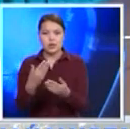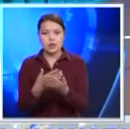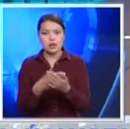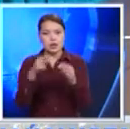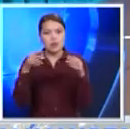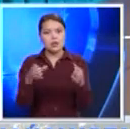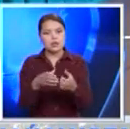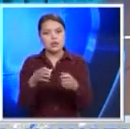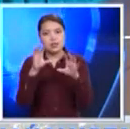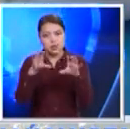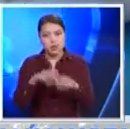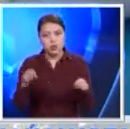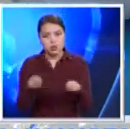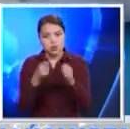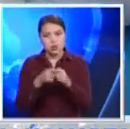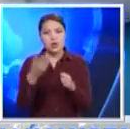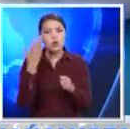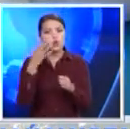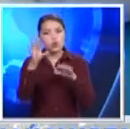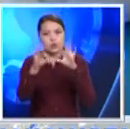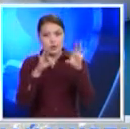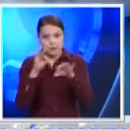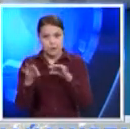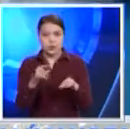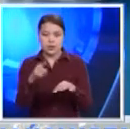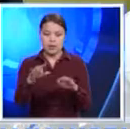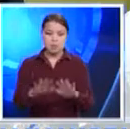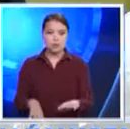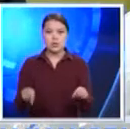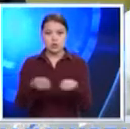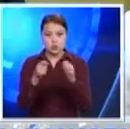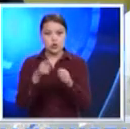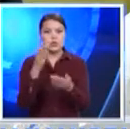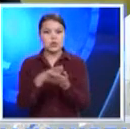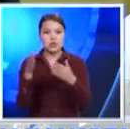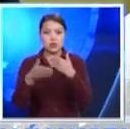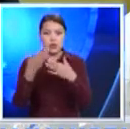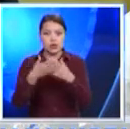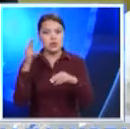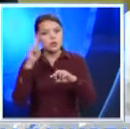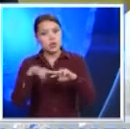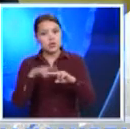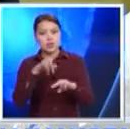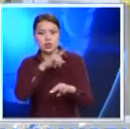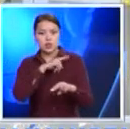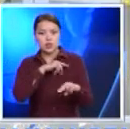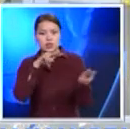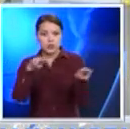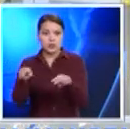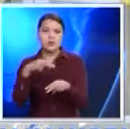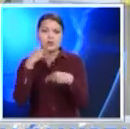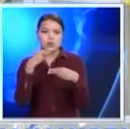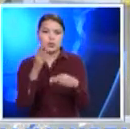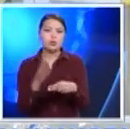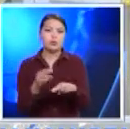ішінде сайлау өткізу орындарына жедел ден қою үшін қосымша жедел тергеу топтары құрылды. Полиция қызметкерлері бюллетендерді сайлау